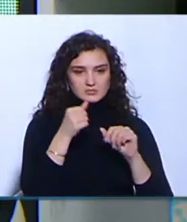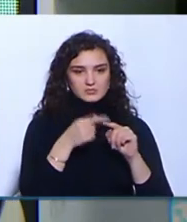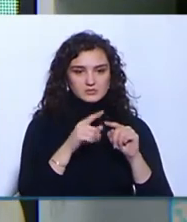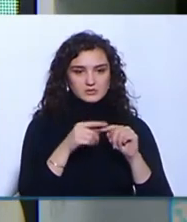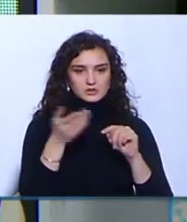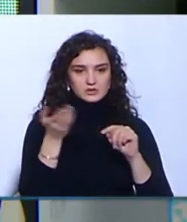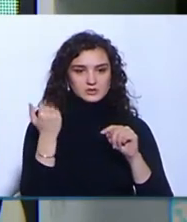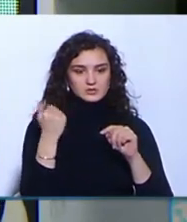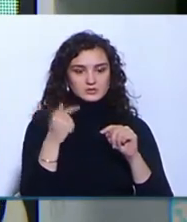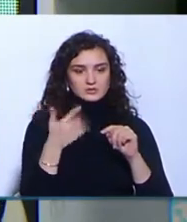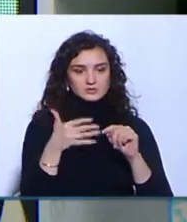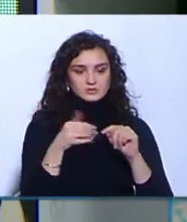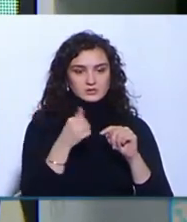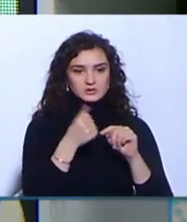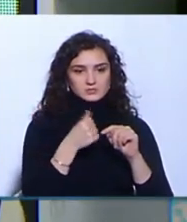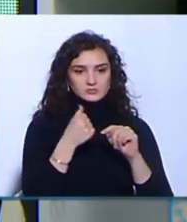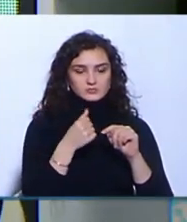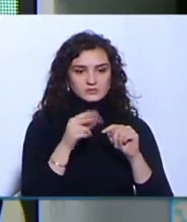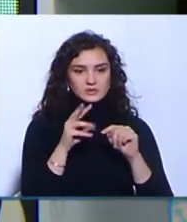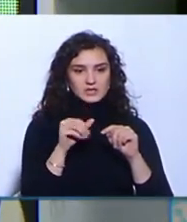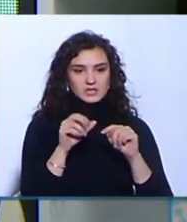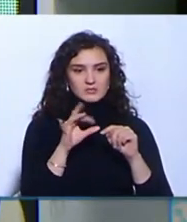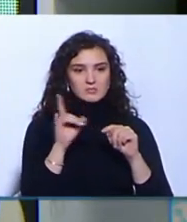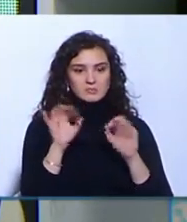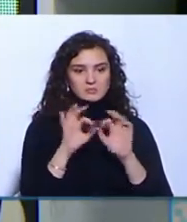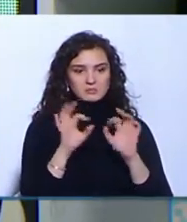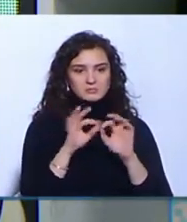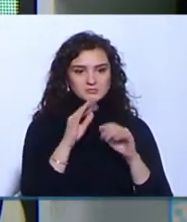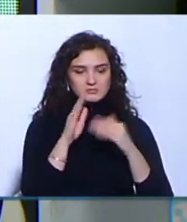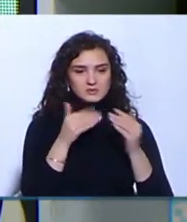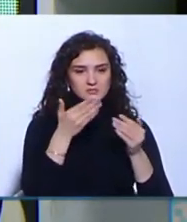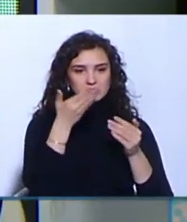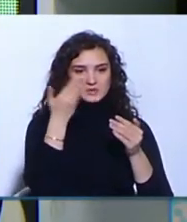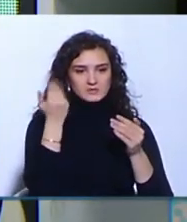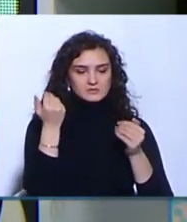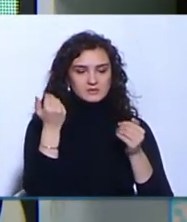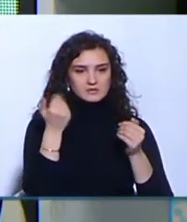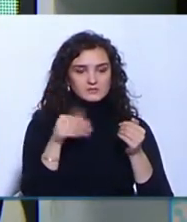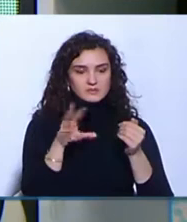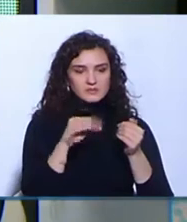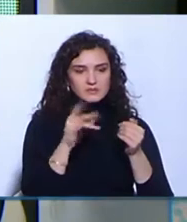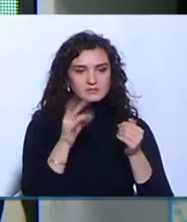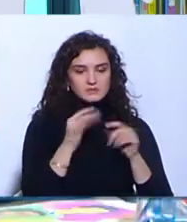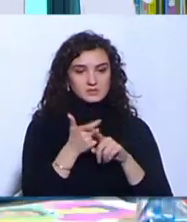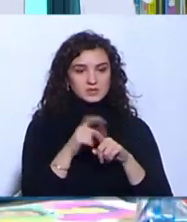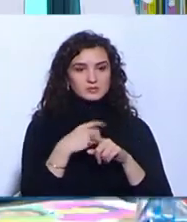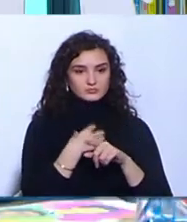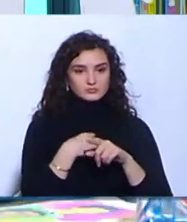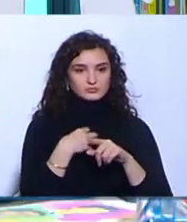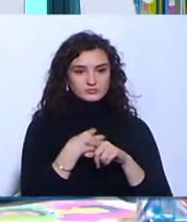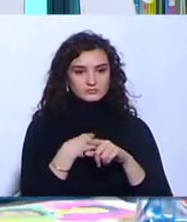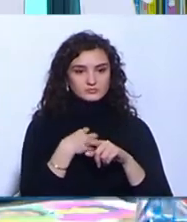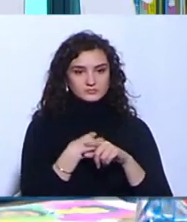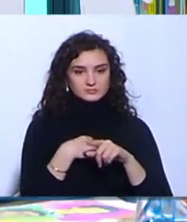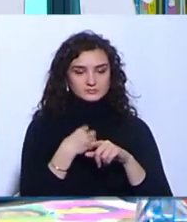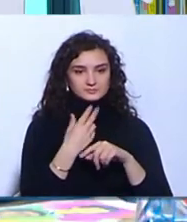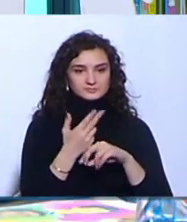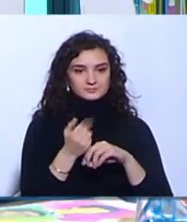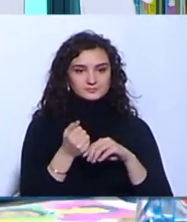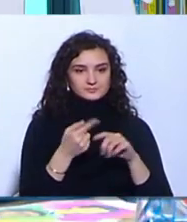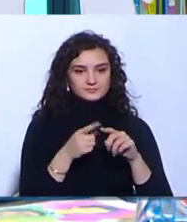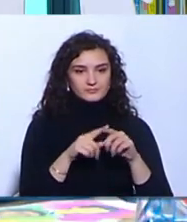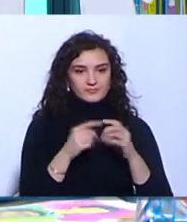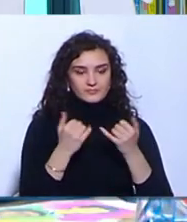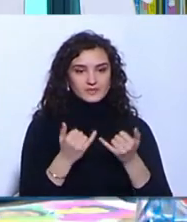გასული საუკუნის 50-იან წლებში ლამბერტის მიერ, რომელიც მე რა თქმა უნდა მიუწყებას მიეცა. თუმცა ძალიან აქტუალურია. ძალიან აქტუალური